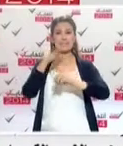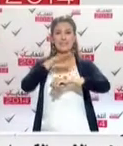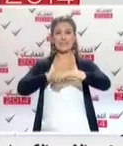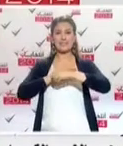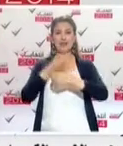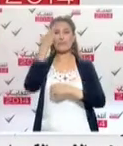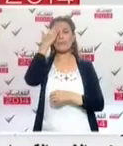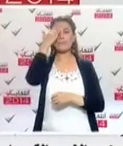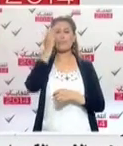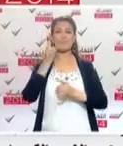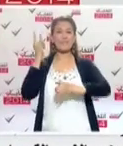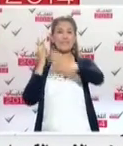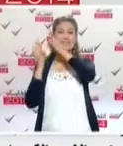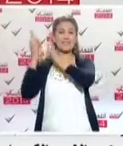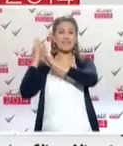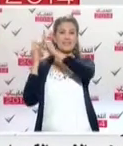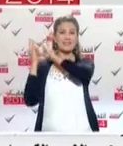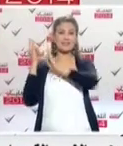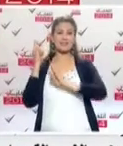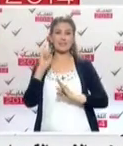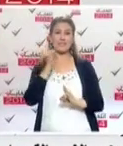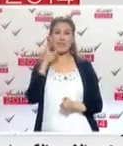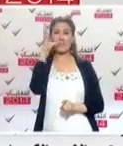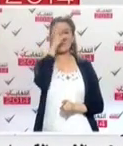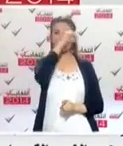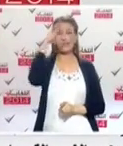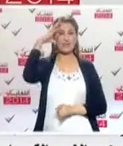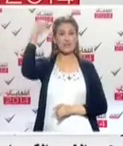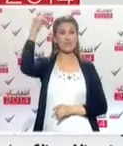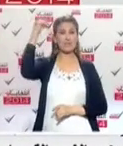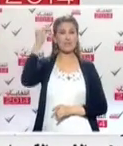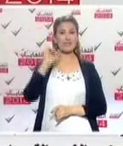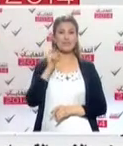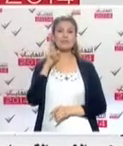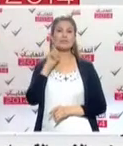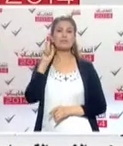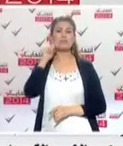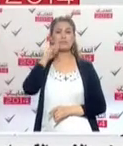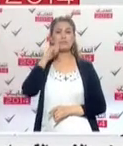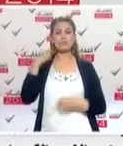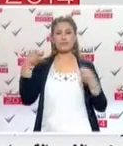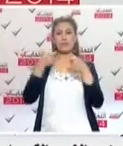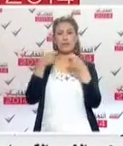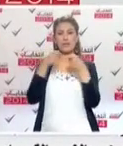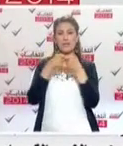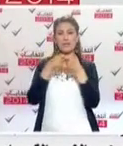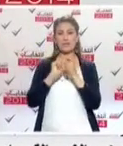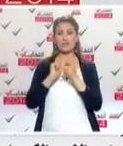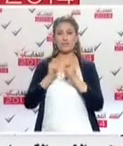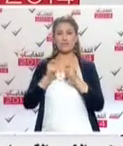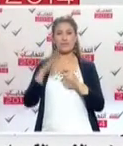والشموخ. قيروان عقبة ابن نافع والإمام سحنون وأروى القيروانية والشيخ عبد الرحمن خليف وغيرهم من الرجال